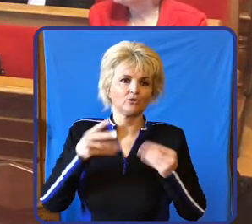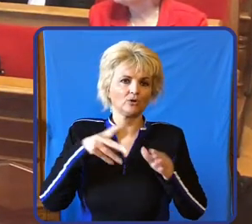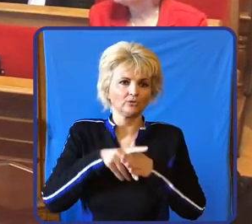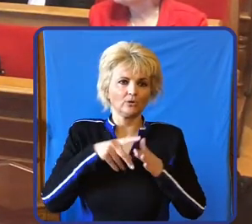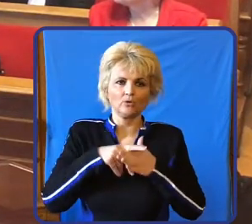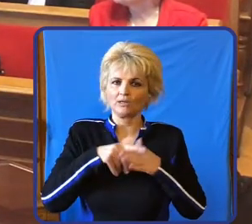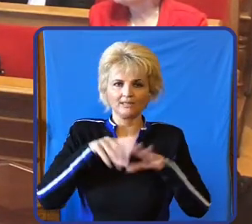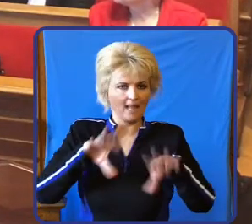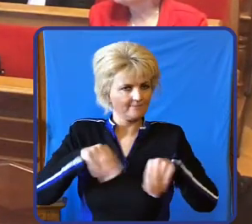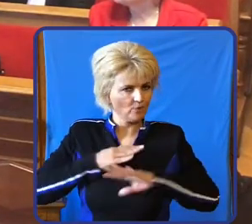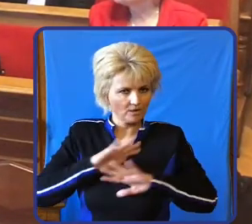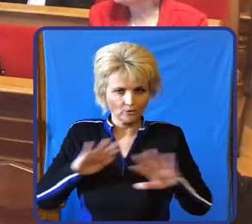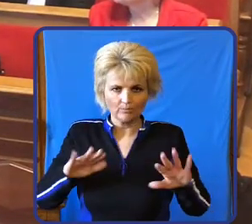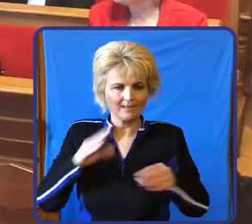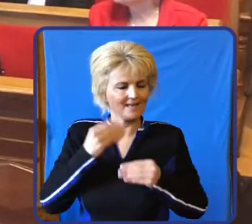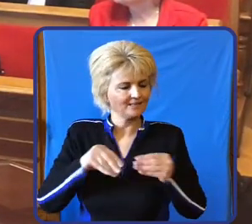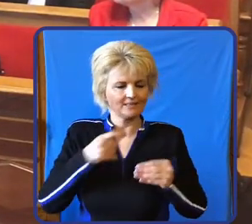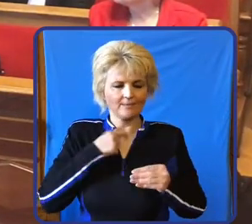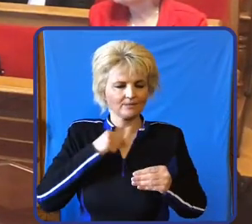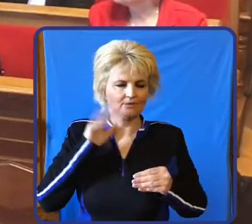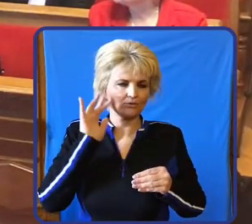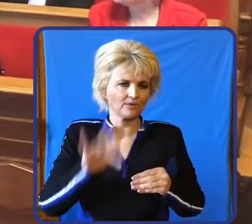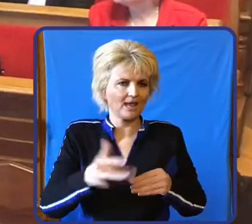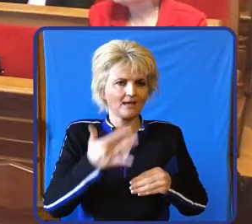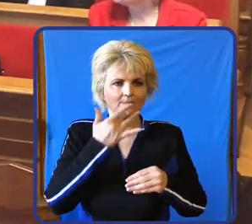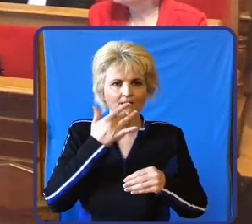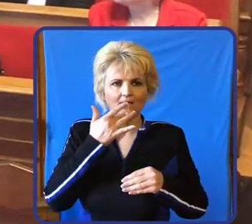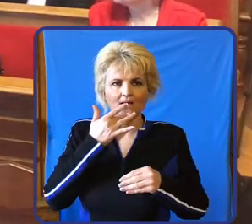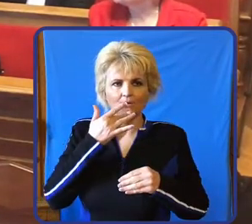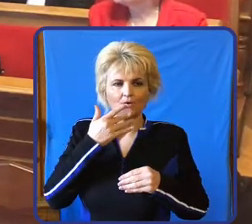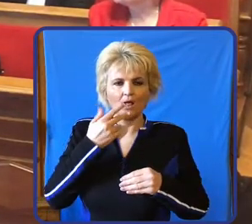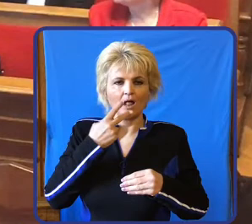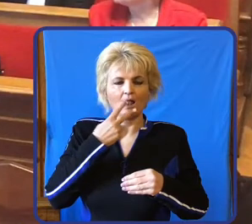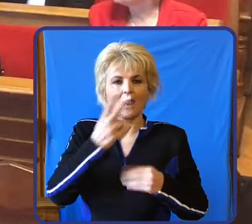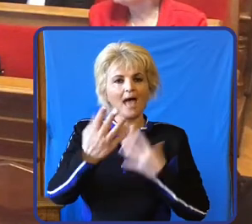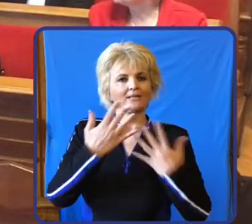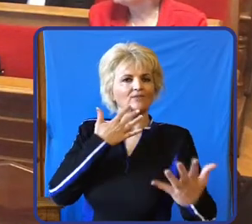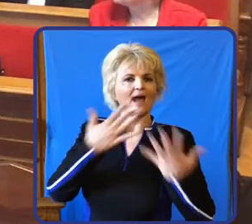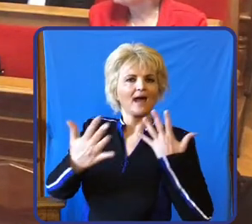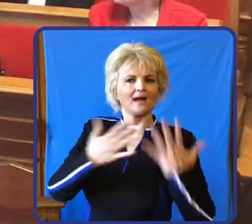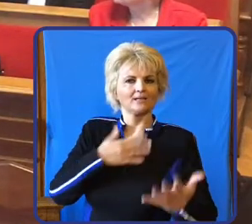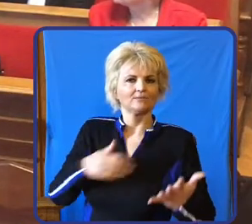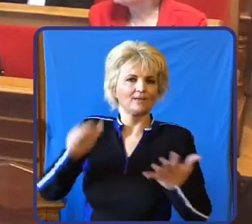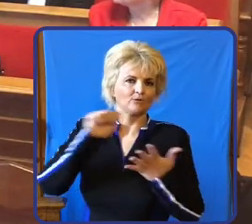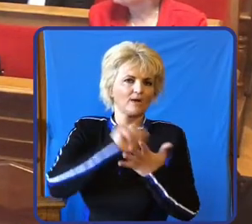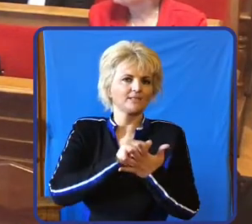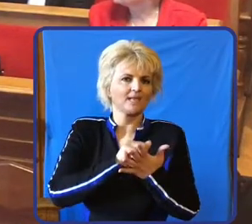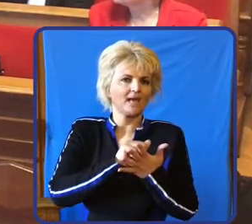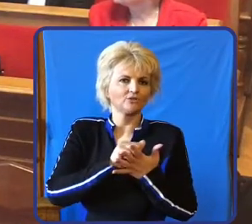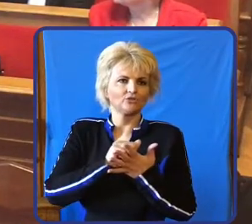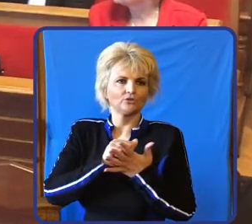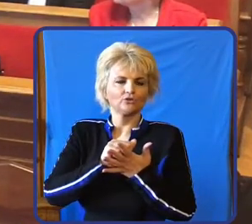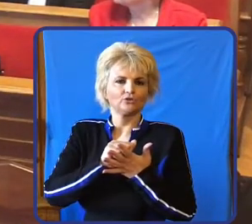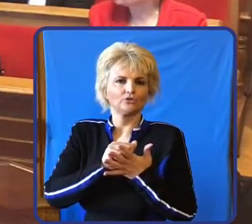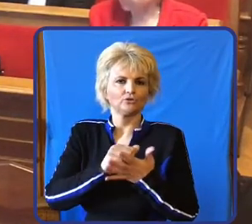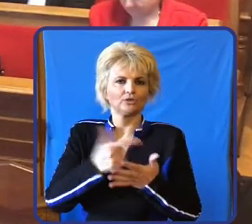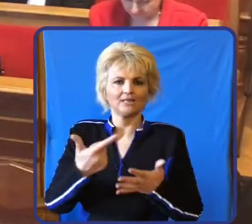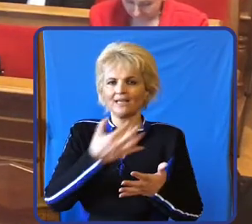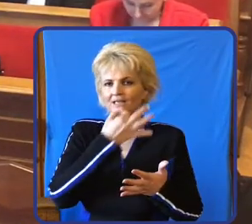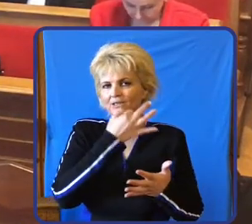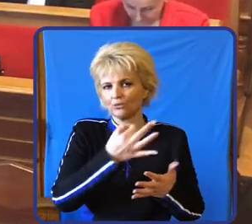dologgal nem értünk egyet, ezért nem szavazzuk meg, gondolok itt a látványberuházásokra. Tehát ez nekem két szó jutott erre